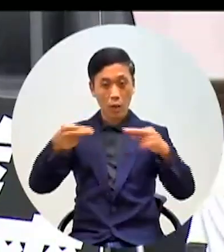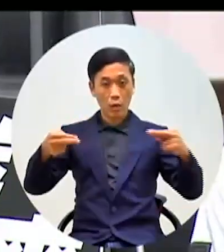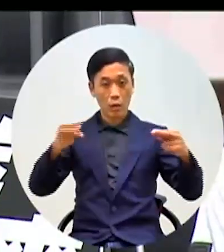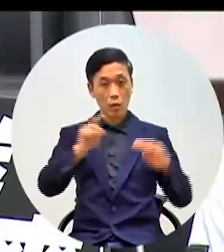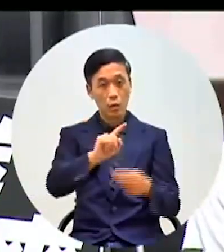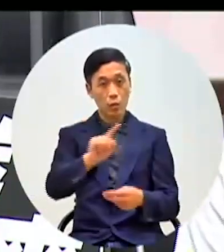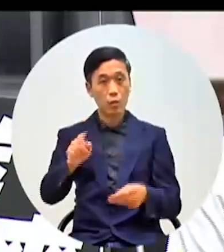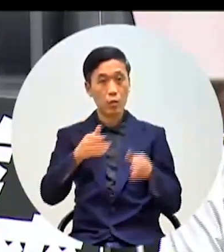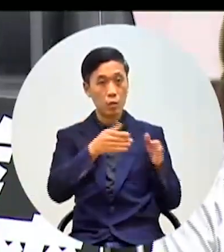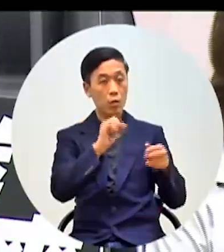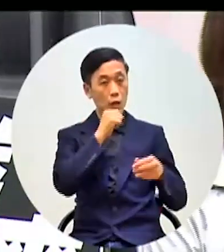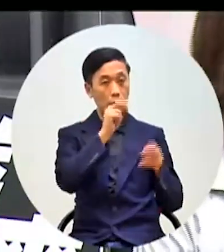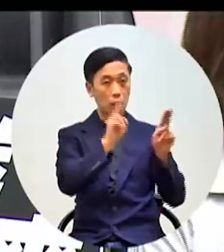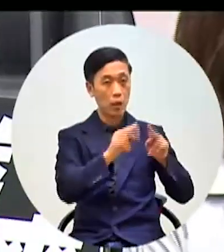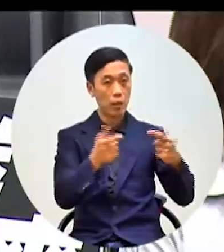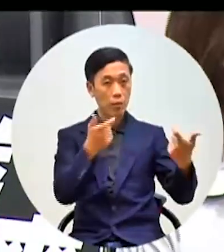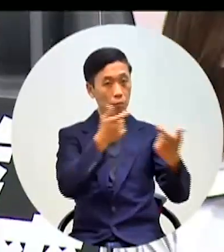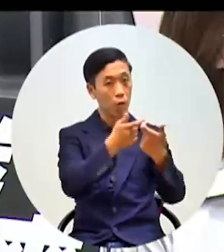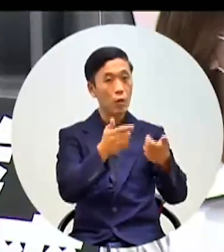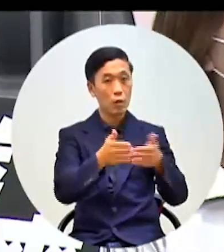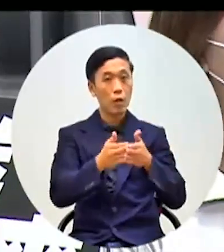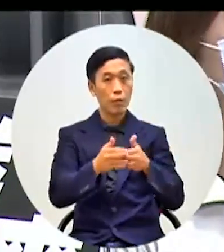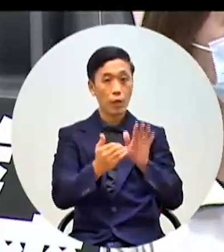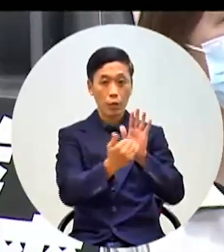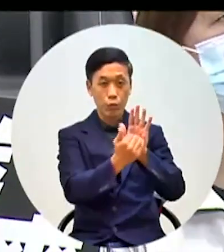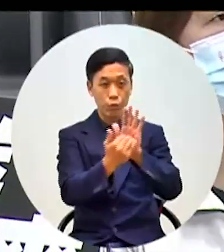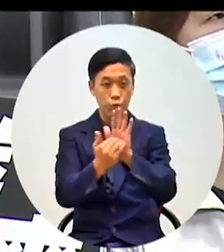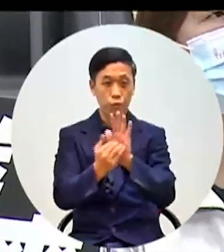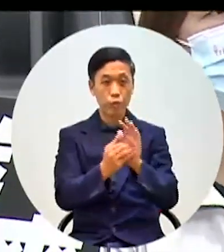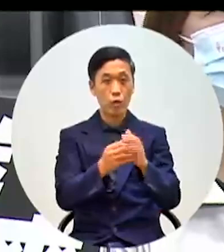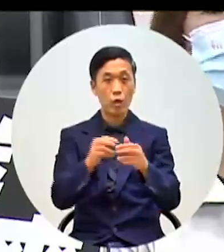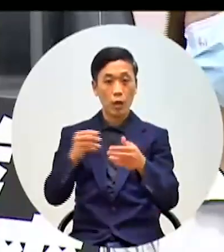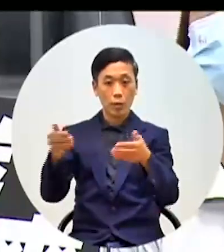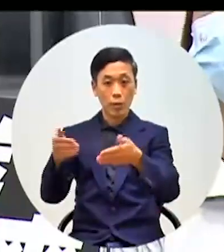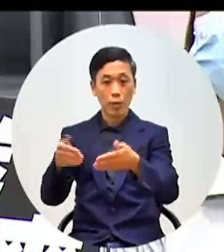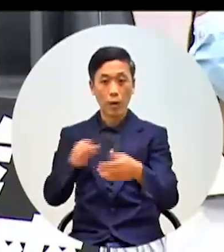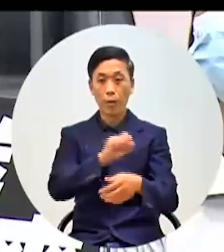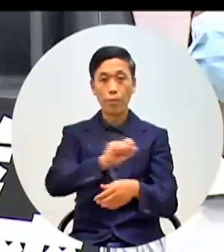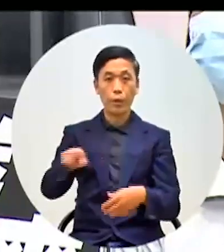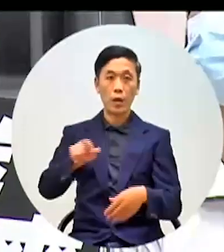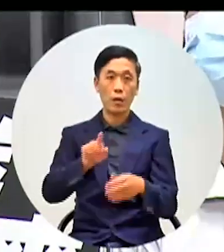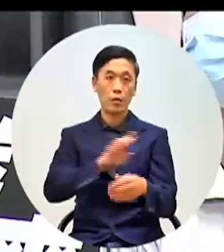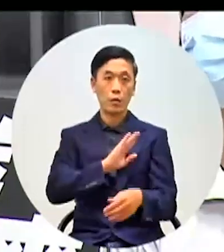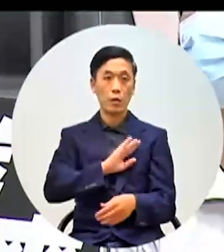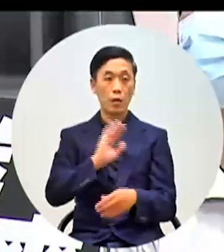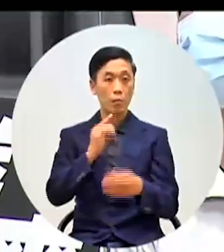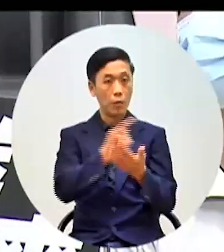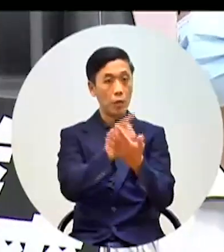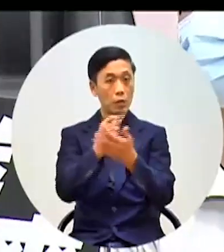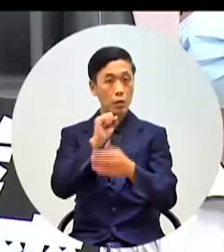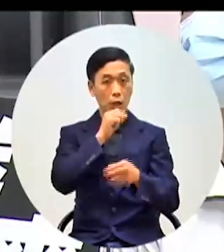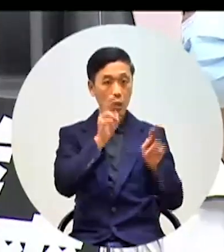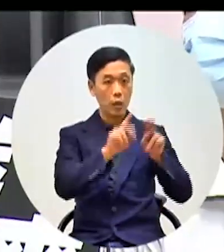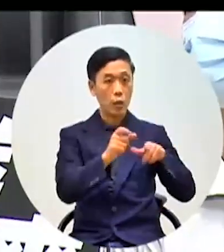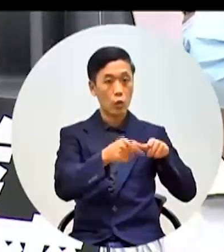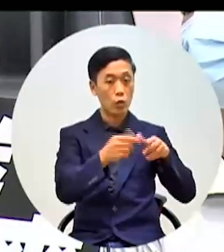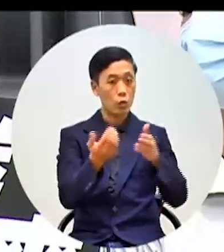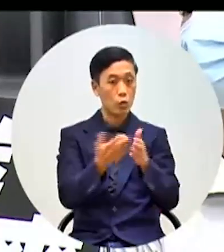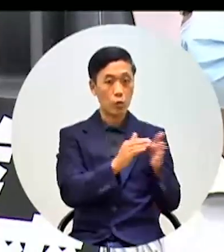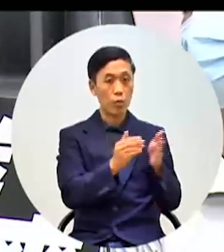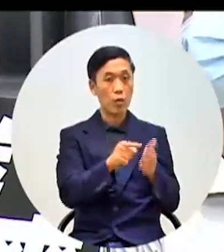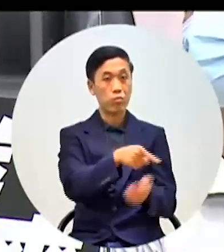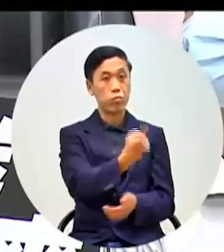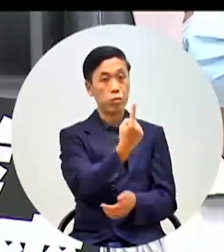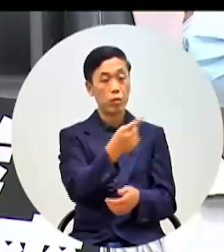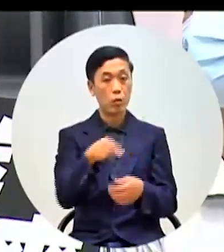够跟台电配合。我想呢，预防胜于治疗，不要每次呢都是台电在做准备，我们的公务电力